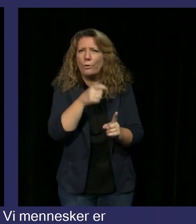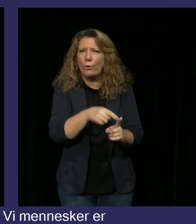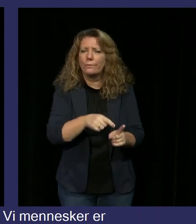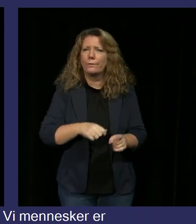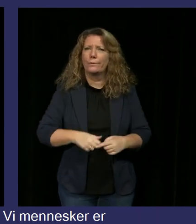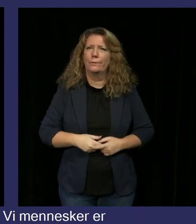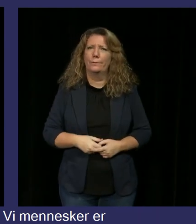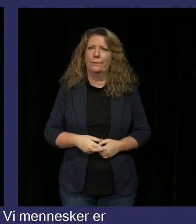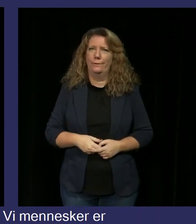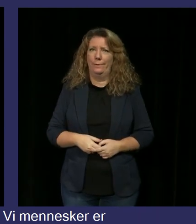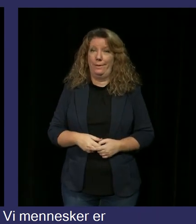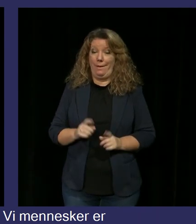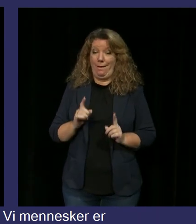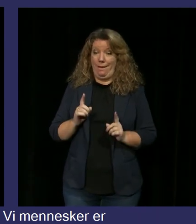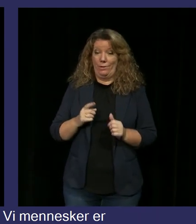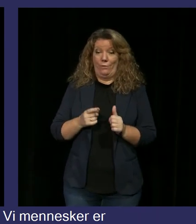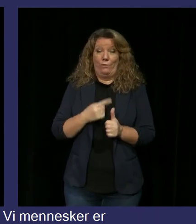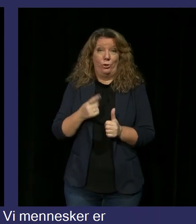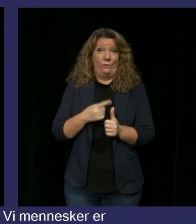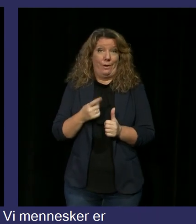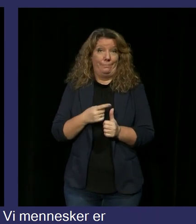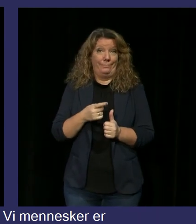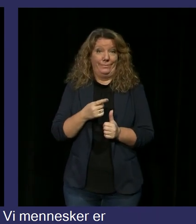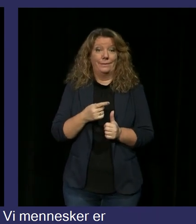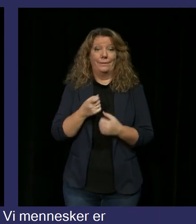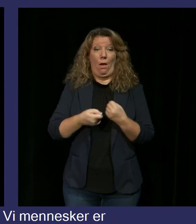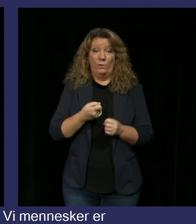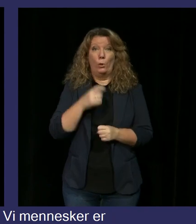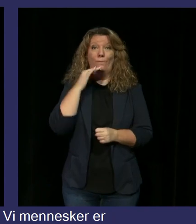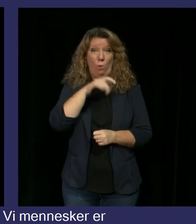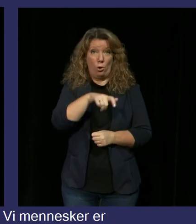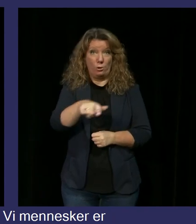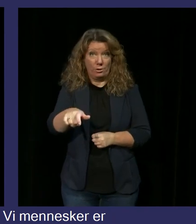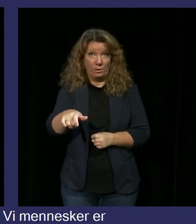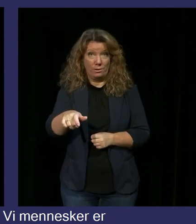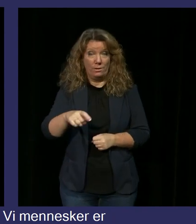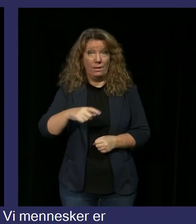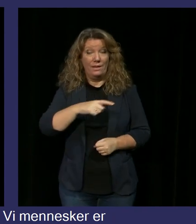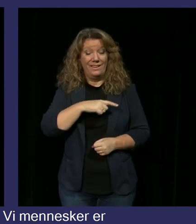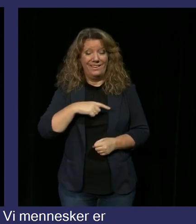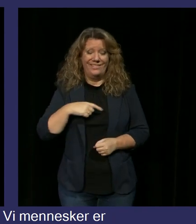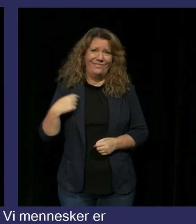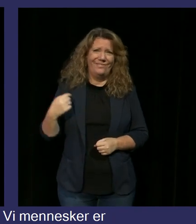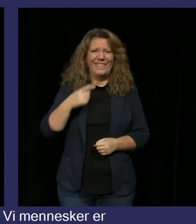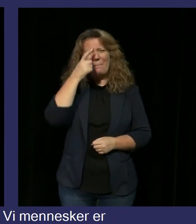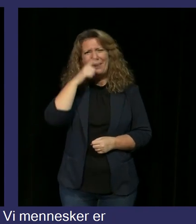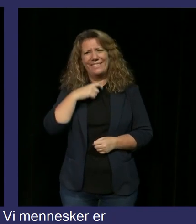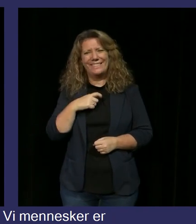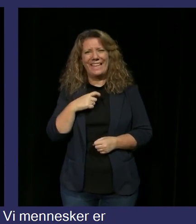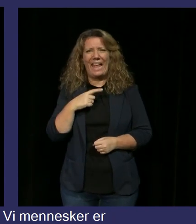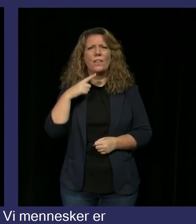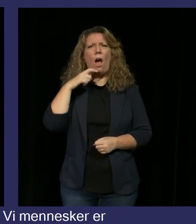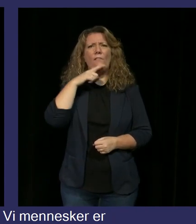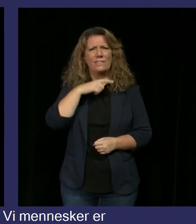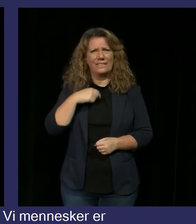dette her om folk. Vi mennesker jo avanserte, men blir vi satt I posisjon til dem, så